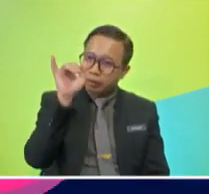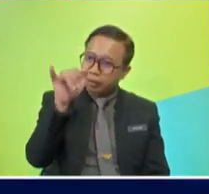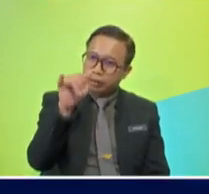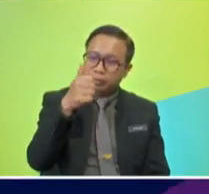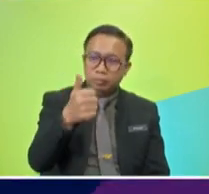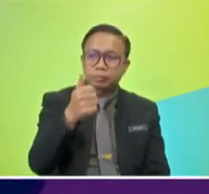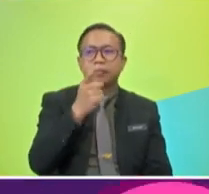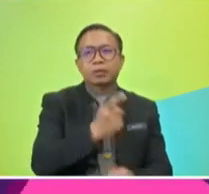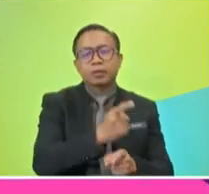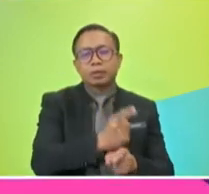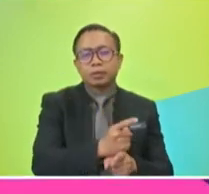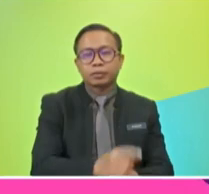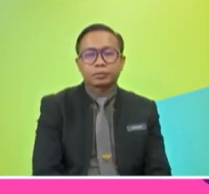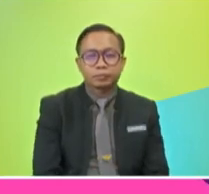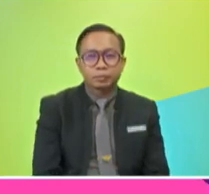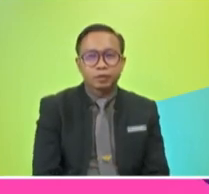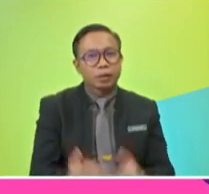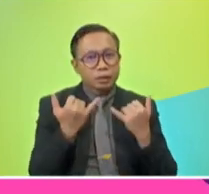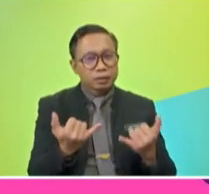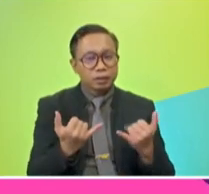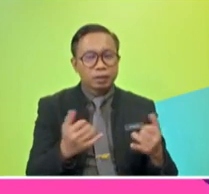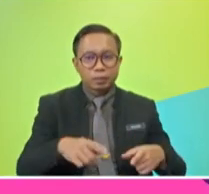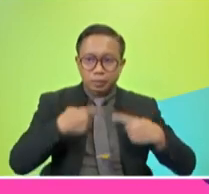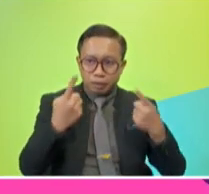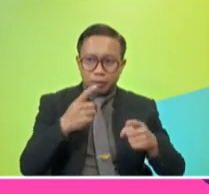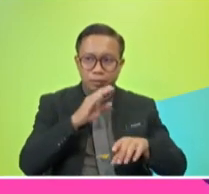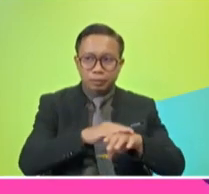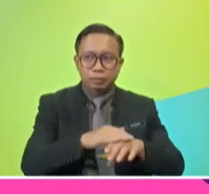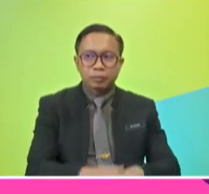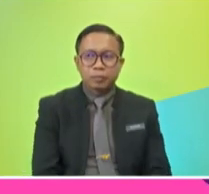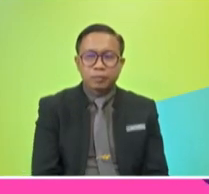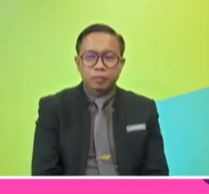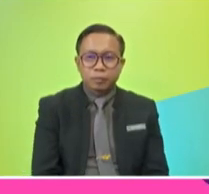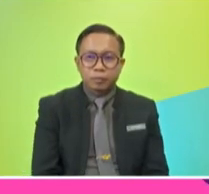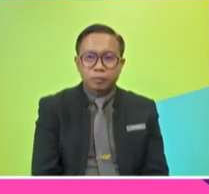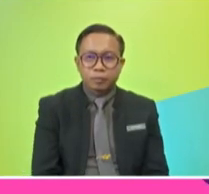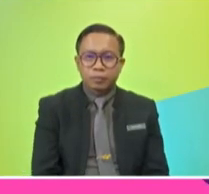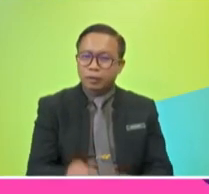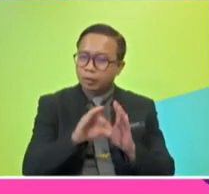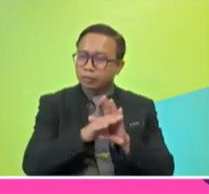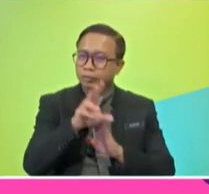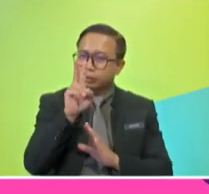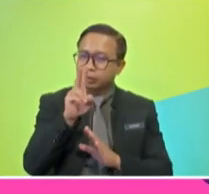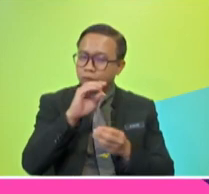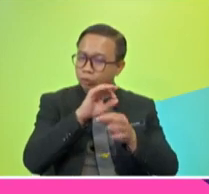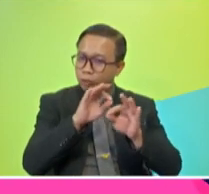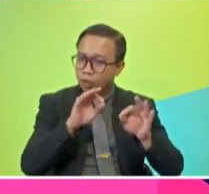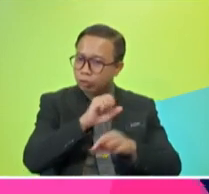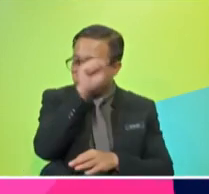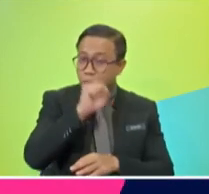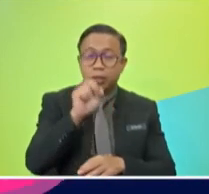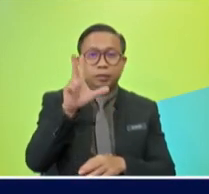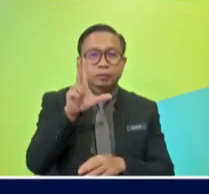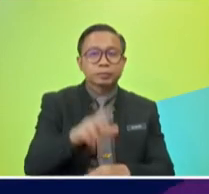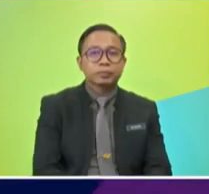betul Oke sekarang kita pergi kepada Pak Maya yang ketiga siapa Nak jawab nih tinggal